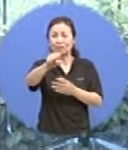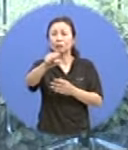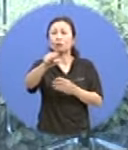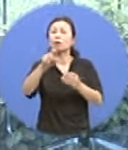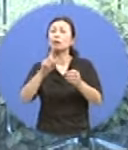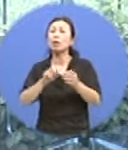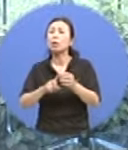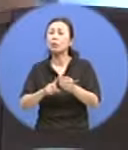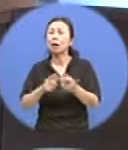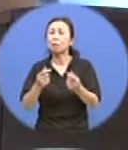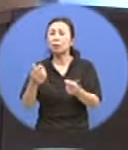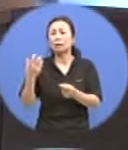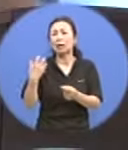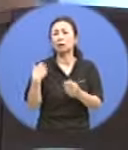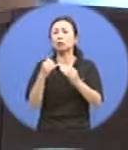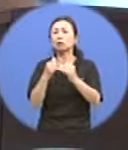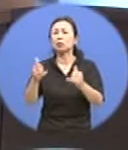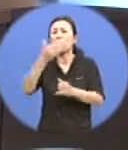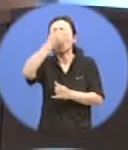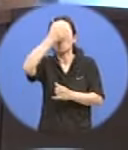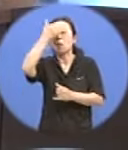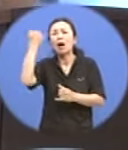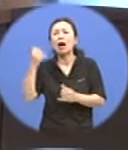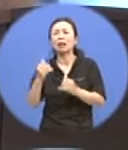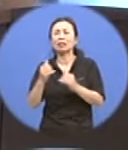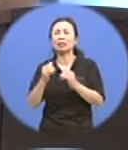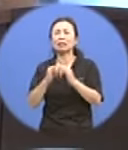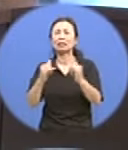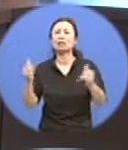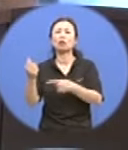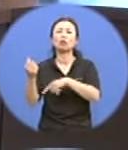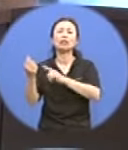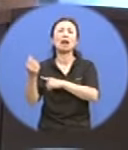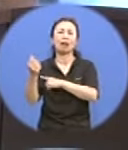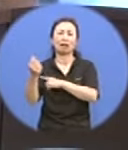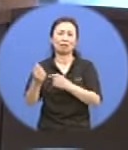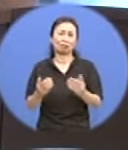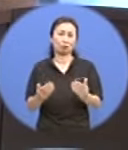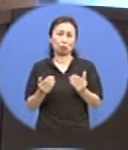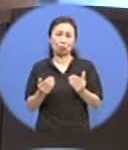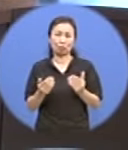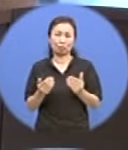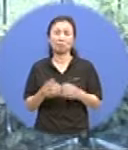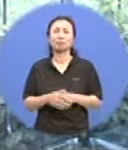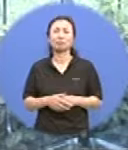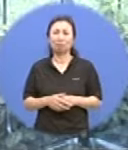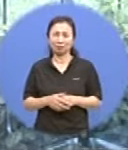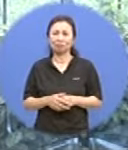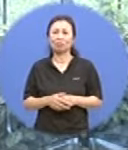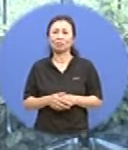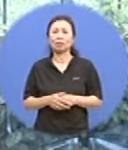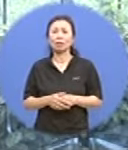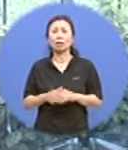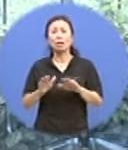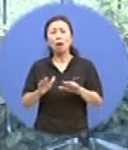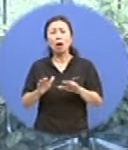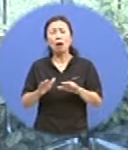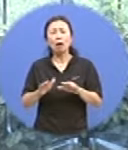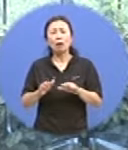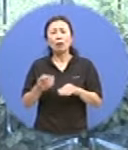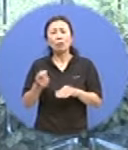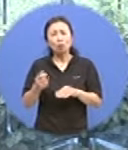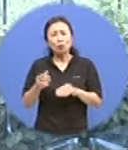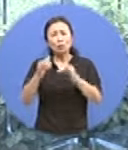い人の力 なんですよね。そうなんですね。そうなんですよ。 でちょっとね、私はまあ、和歌山全体少し人口